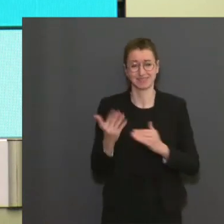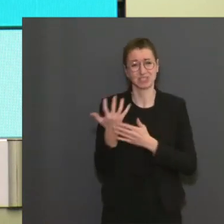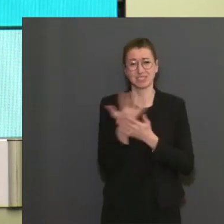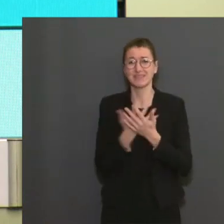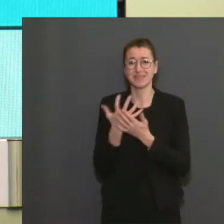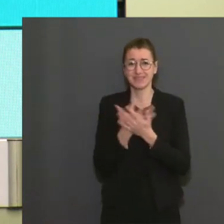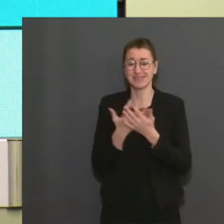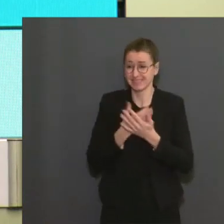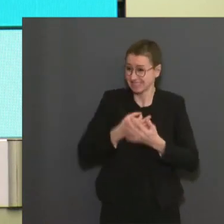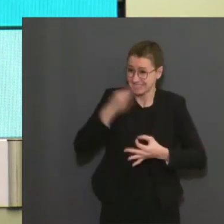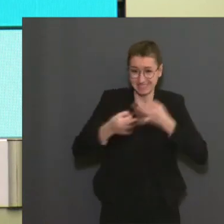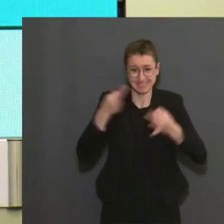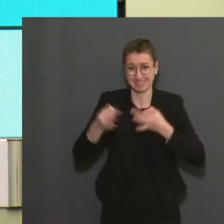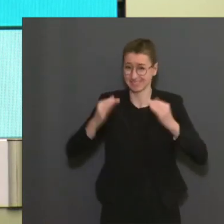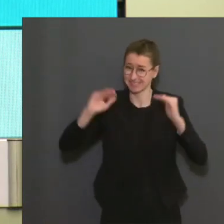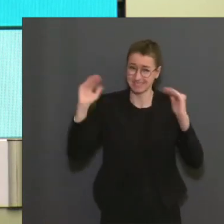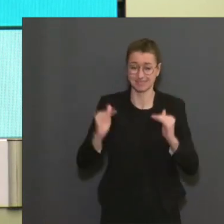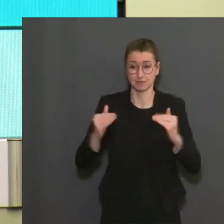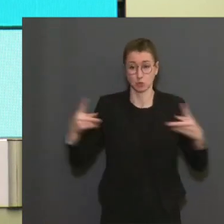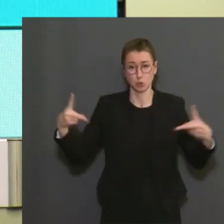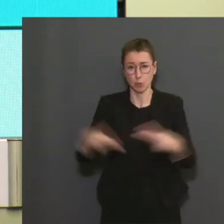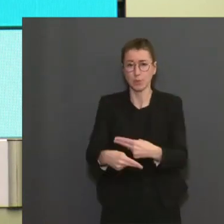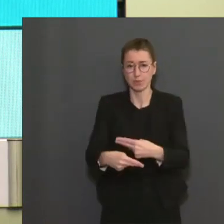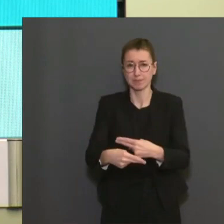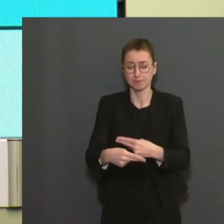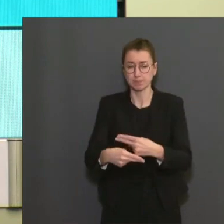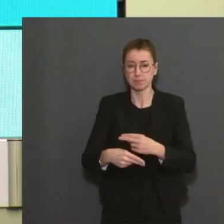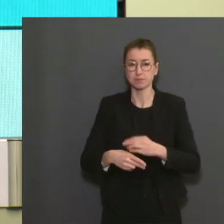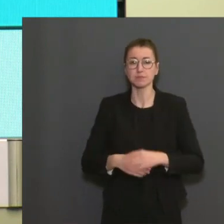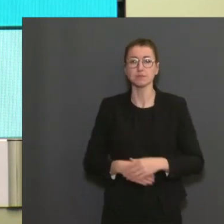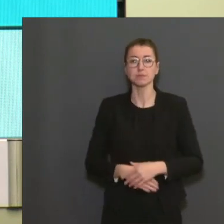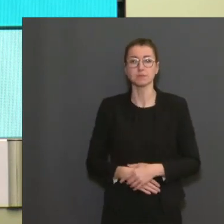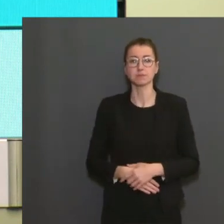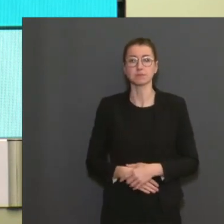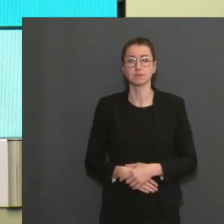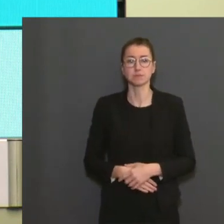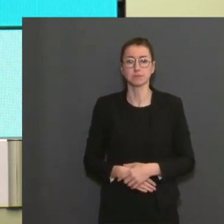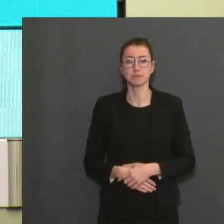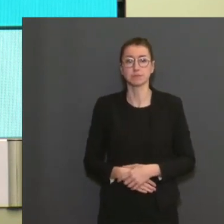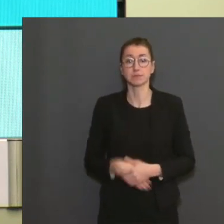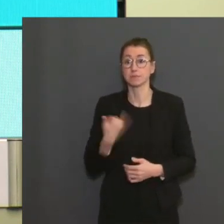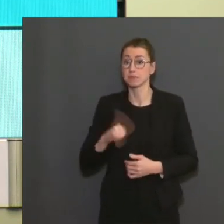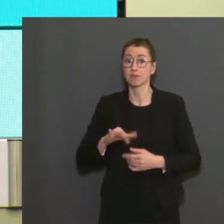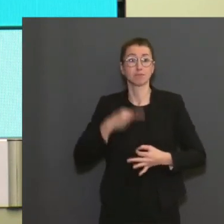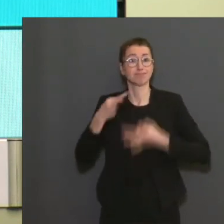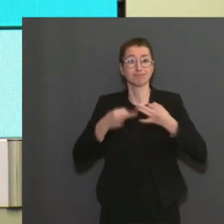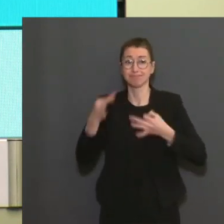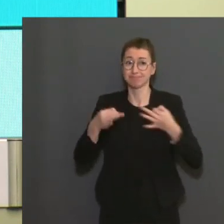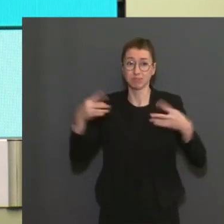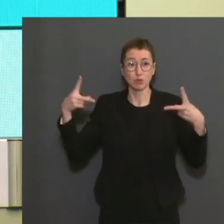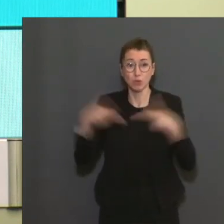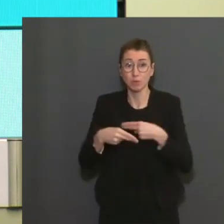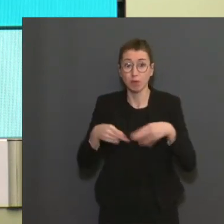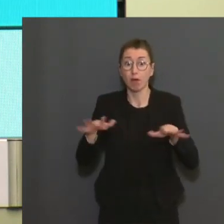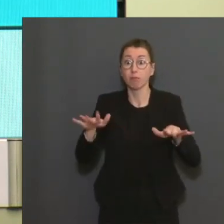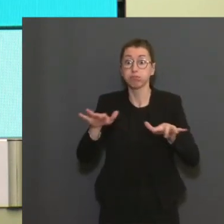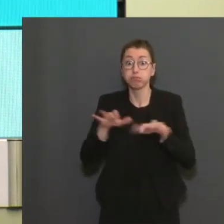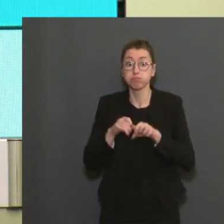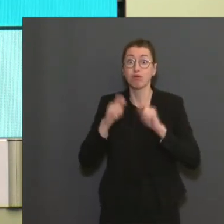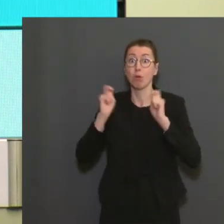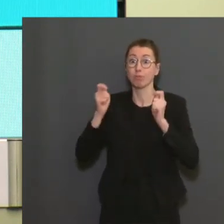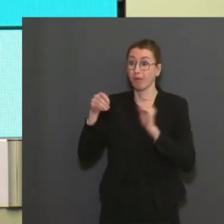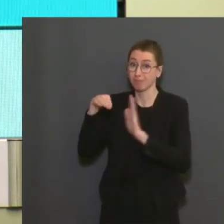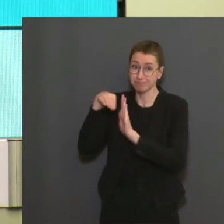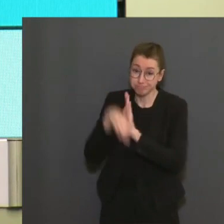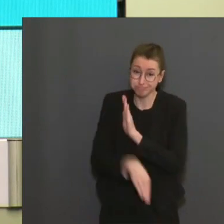nombre de contaminations et de manière subséquente les hospitalisations et éventuellement les décès.